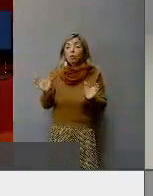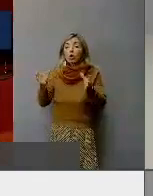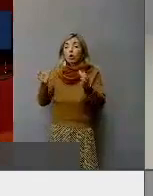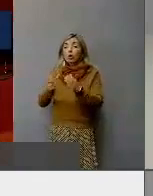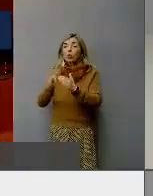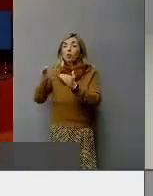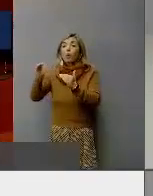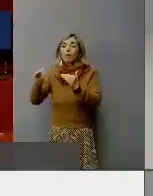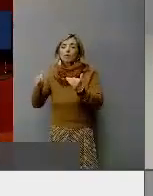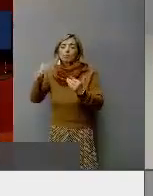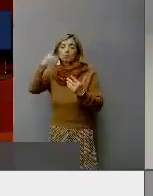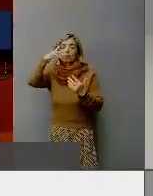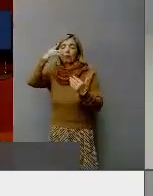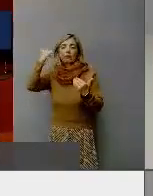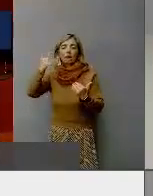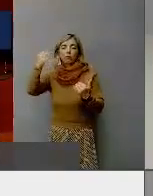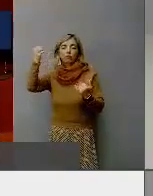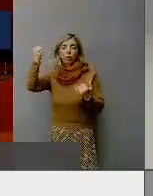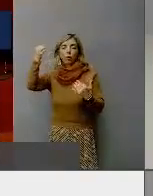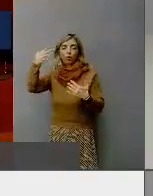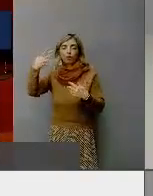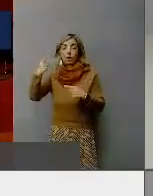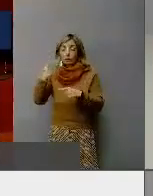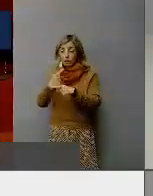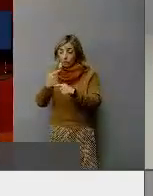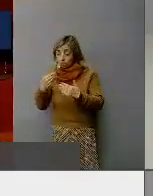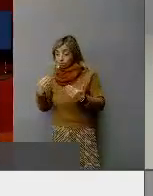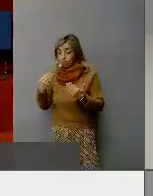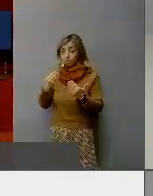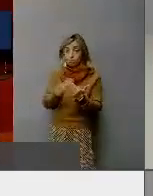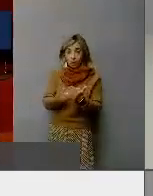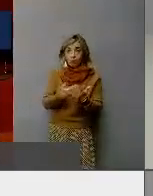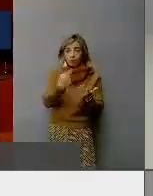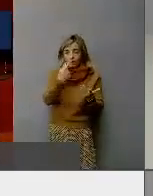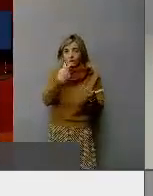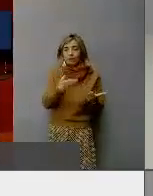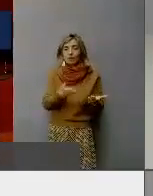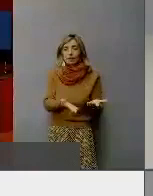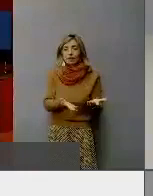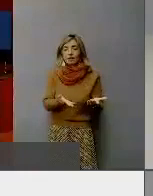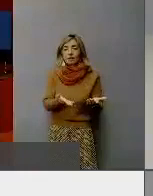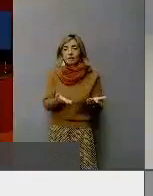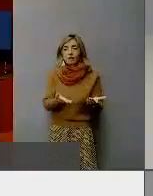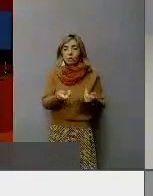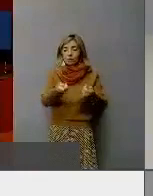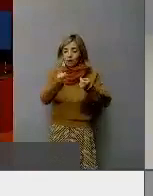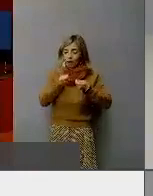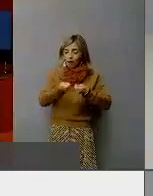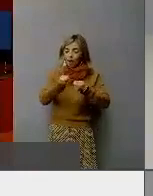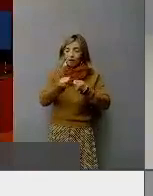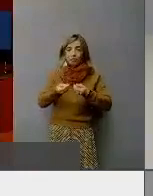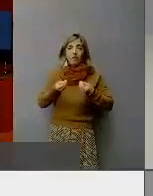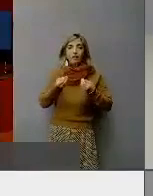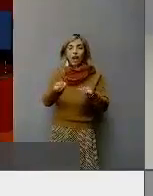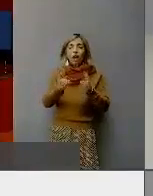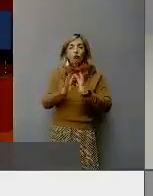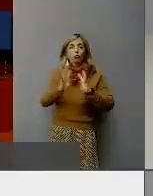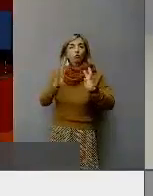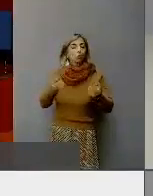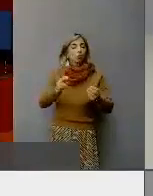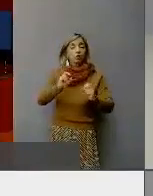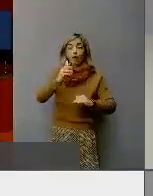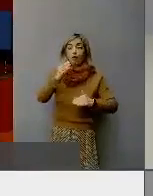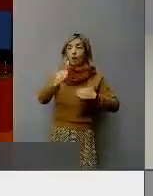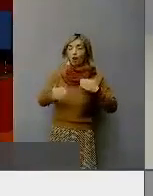emozioni che stimolano la velocità di una giunta ma soprattutto che si allineano